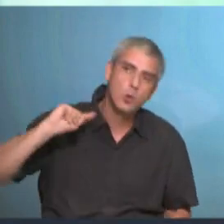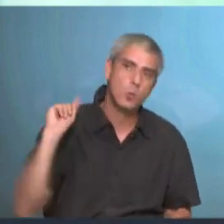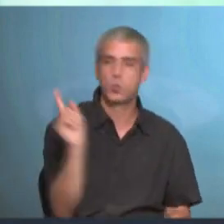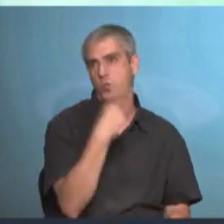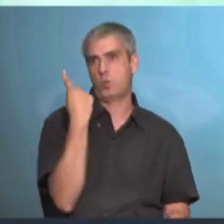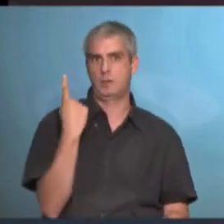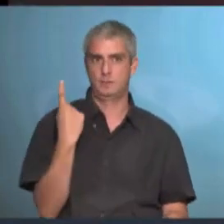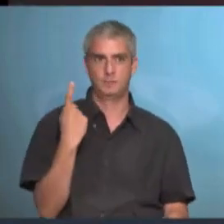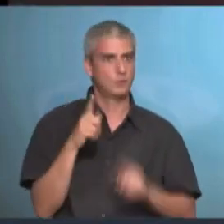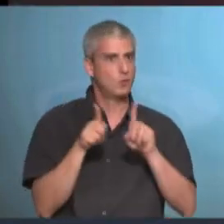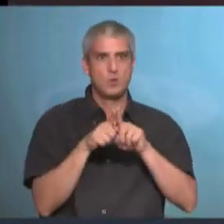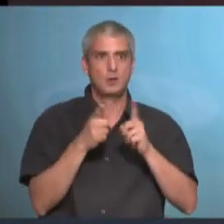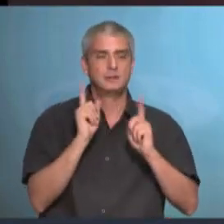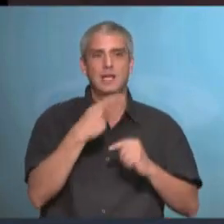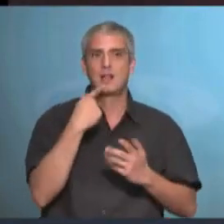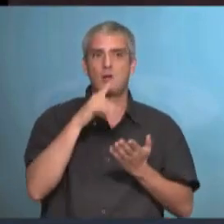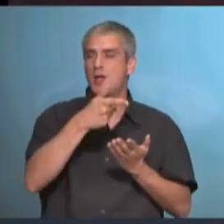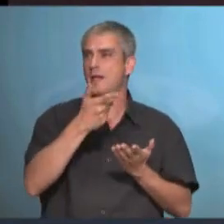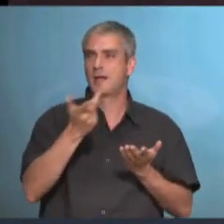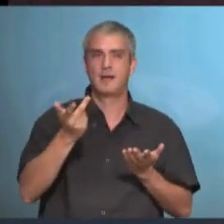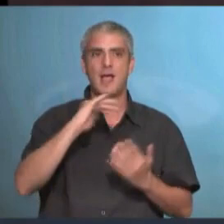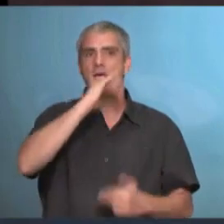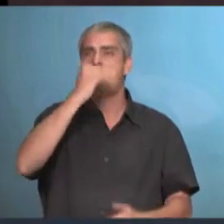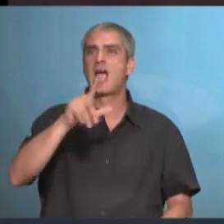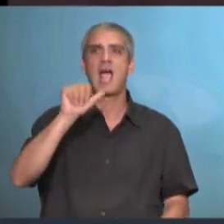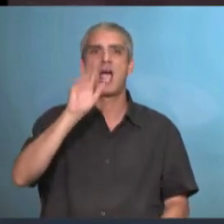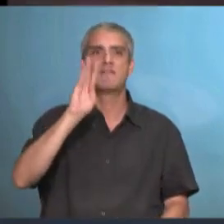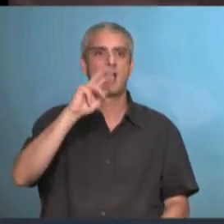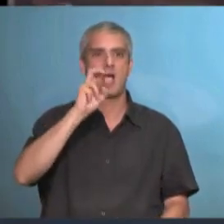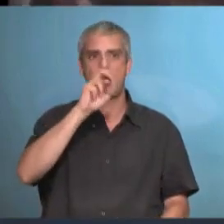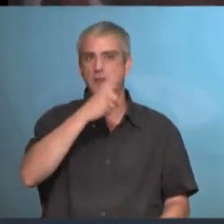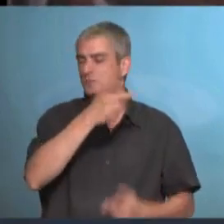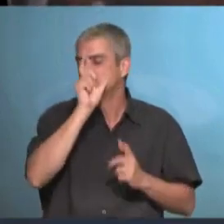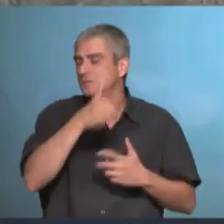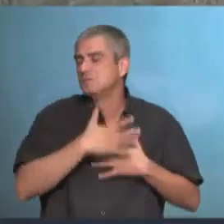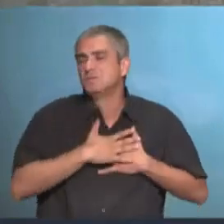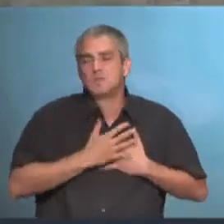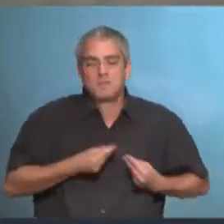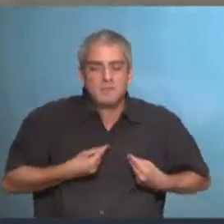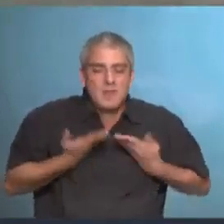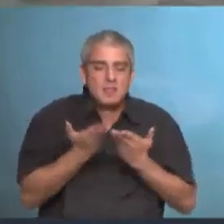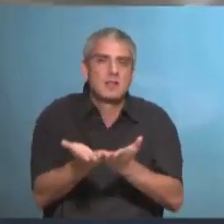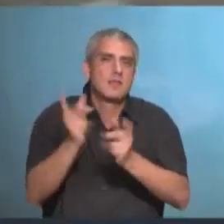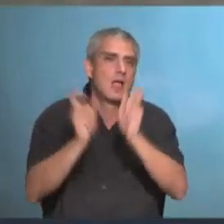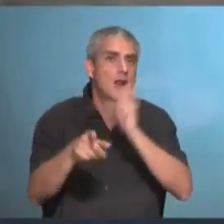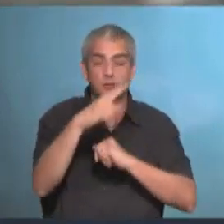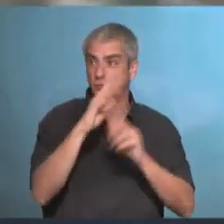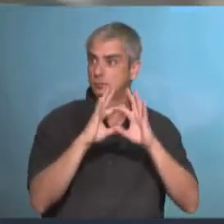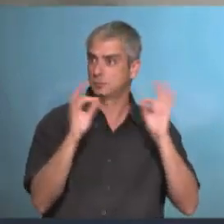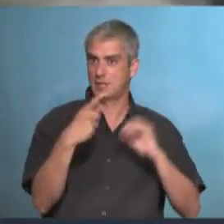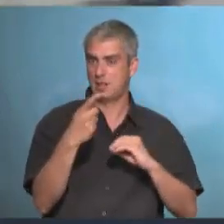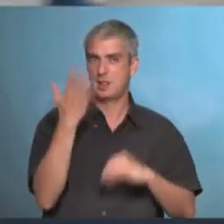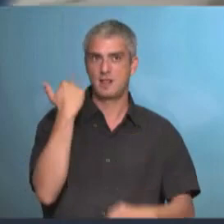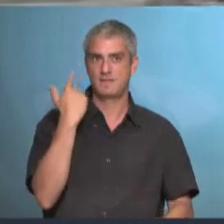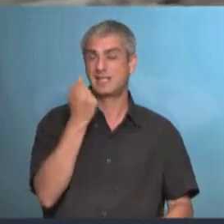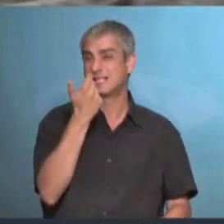כולם, כאילו זה צריך לא למקום, ערי אברהם, ערים של נתינה לזולת. תחילתו של האירוע הזה לפני